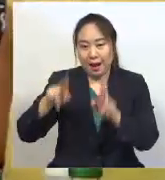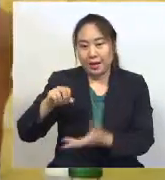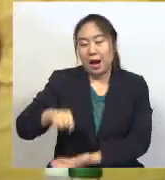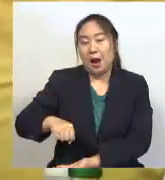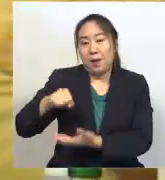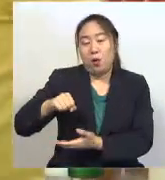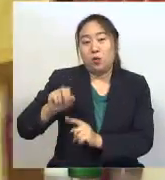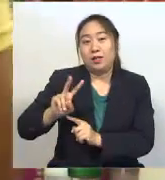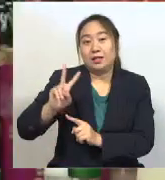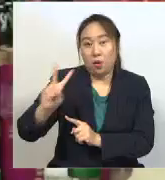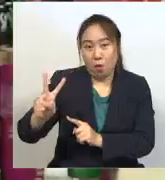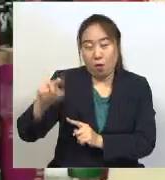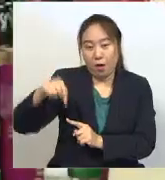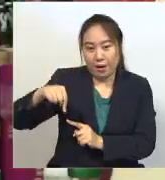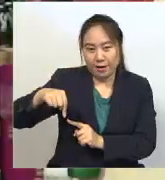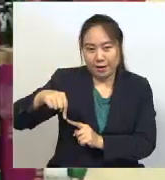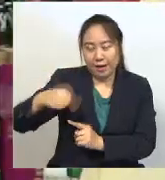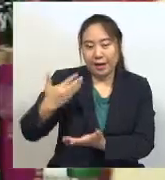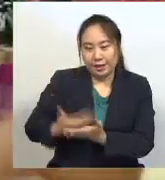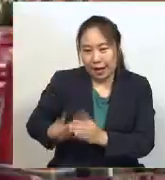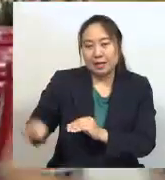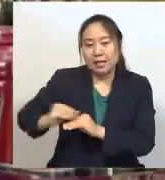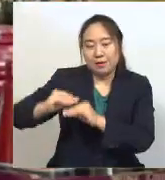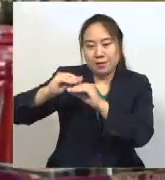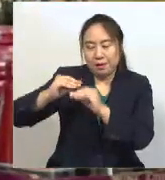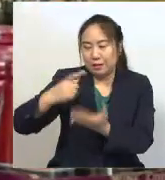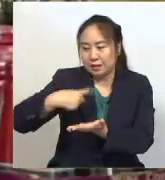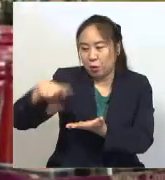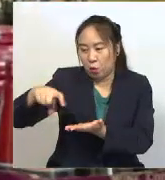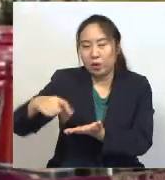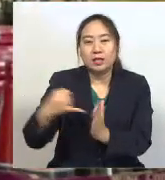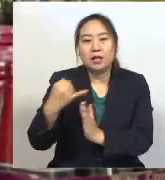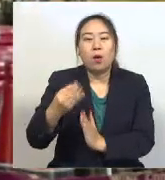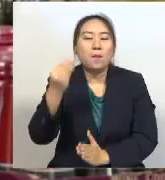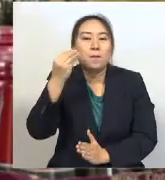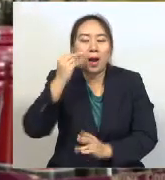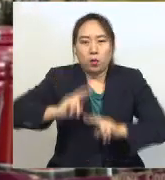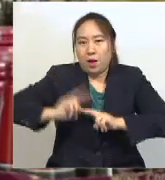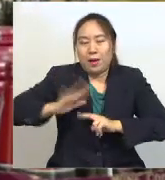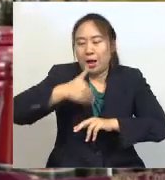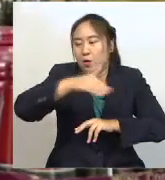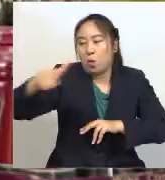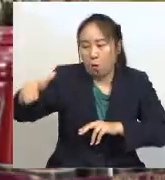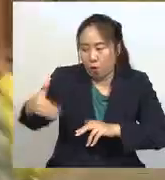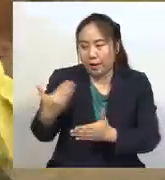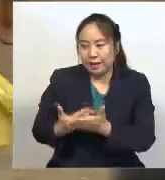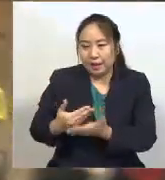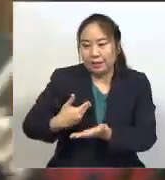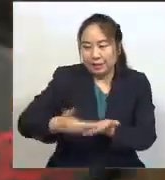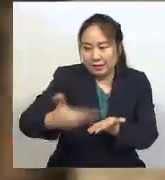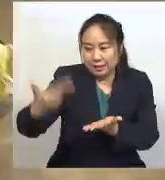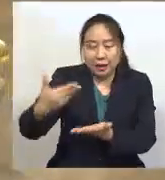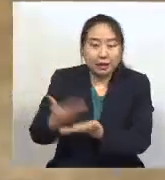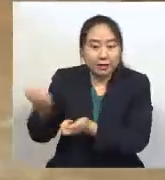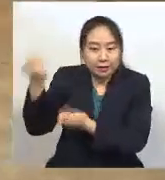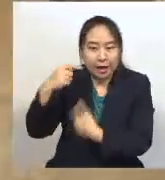จากกระเป๋า G-Wallet 2ก็คือเติมเงินเพื่อใช้จ่ายในจังหวัดที่ไม่ใช่จังหวัดในทะเบียนบ้านเพื่อรับเงินคืน 15% มีจำน